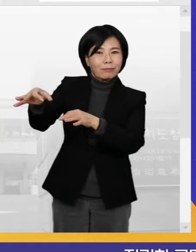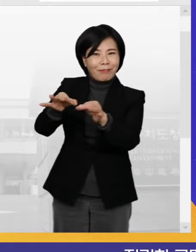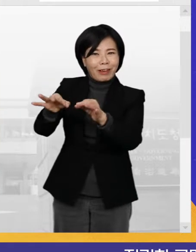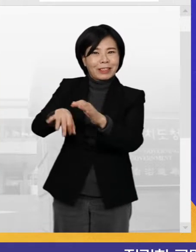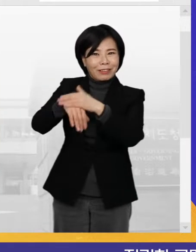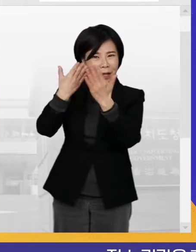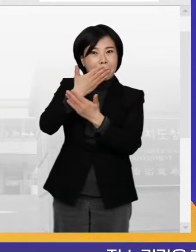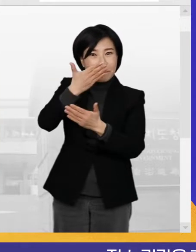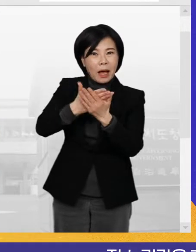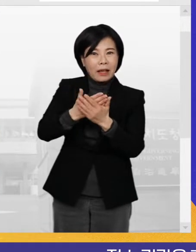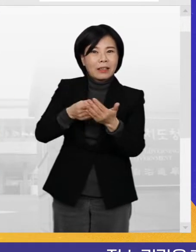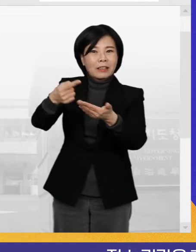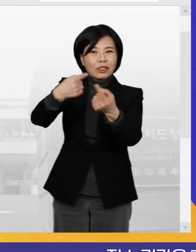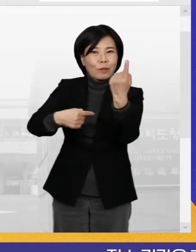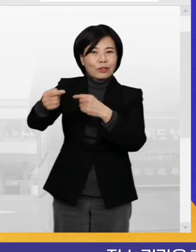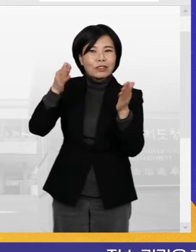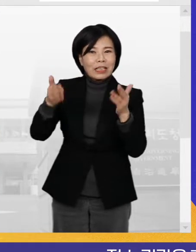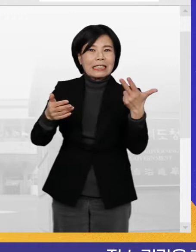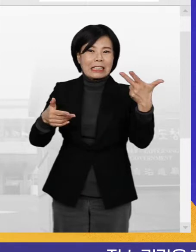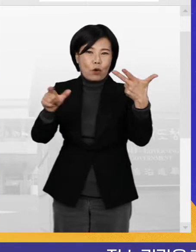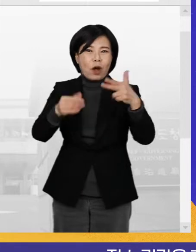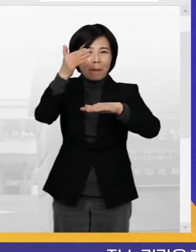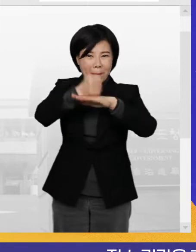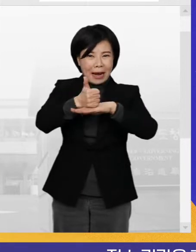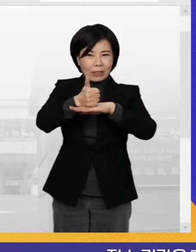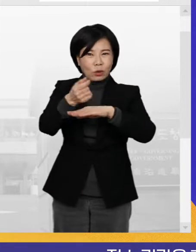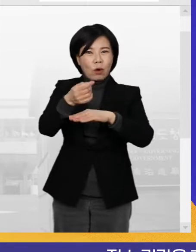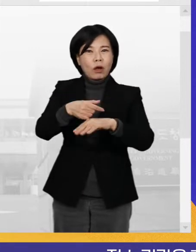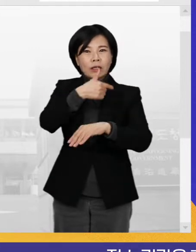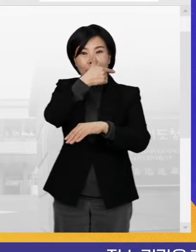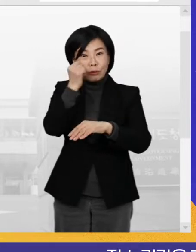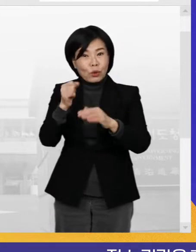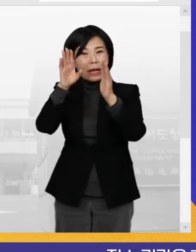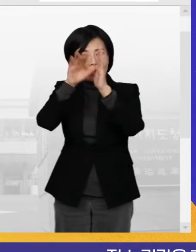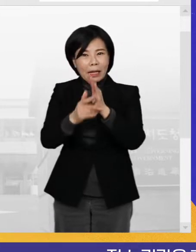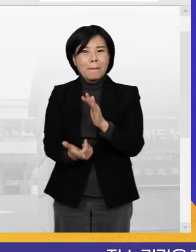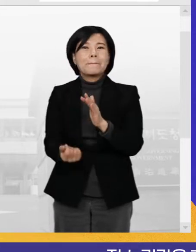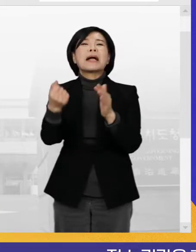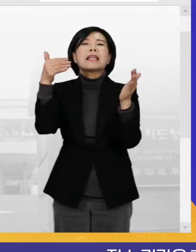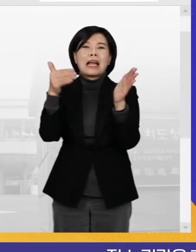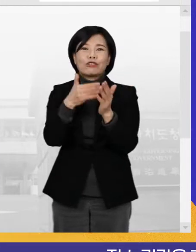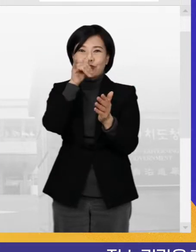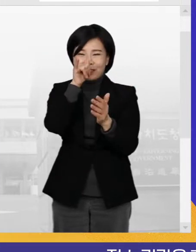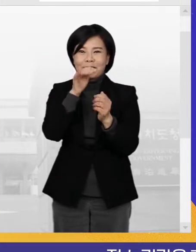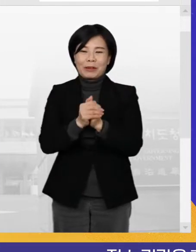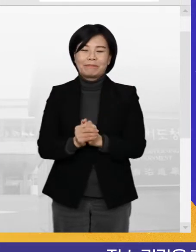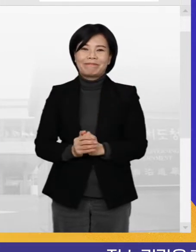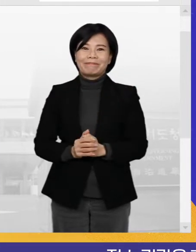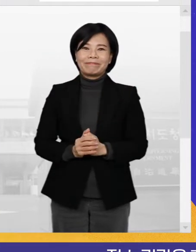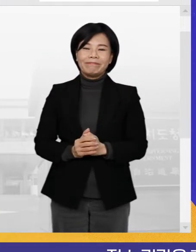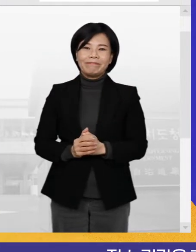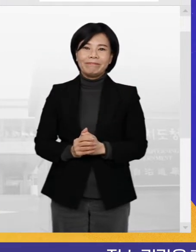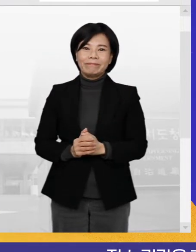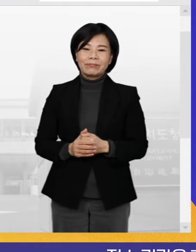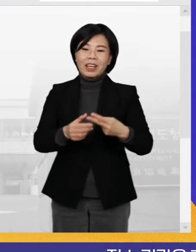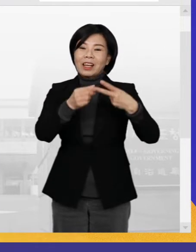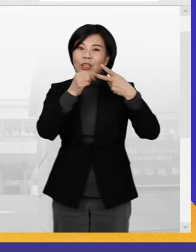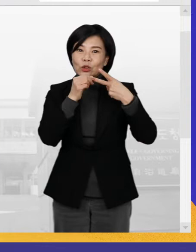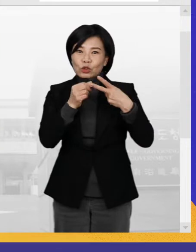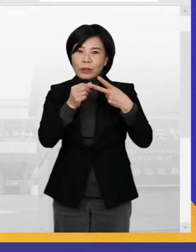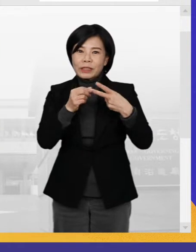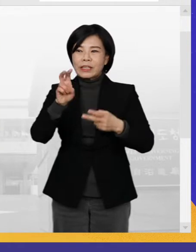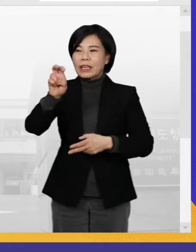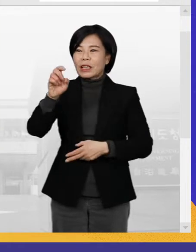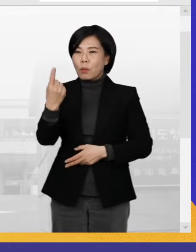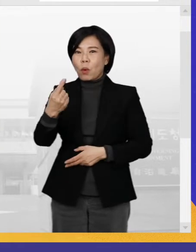진행될 예정이며 접수 기간은 7월 말까지이나 예산 및 물량 소진 시 조기 마감될 수 있습니다.